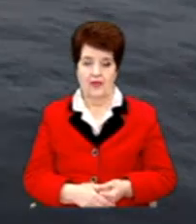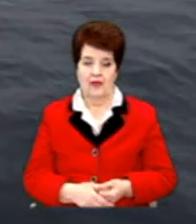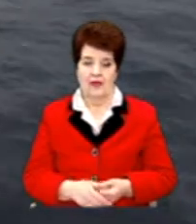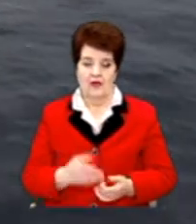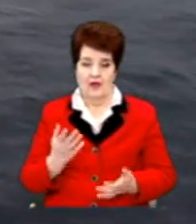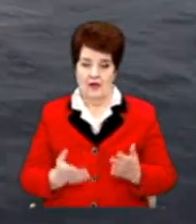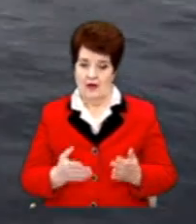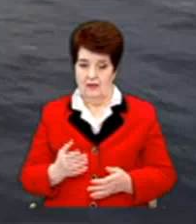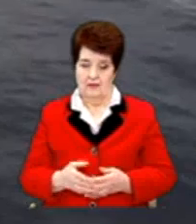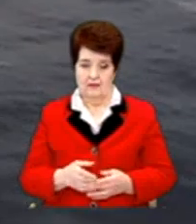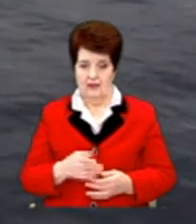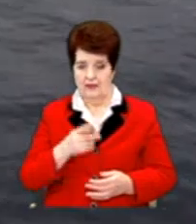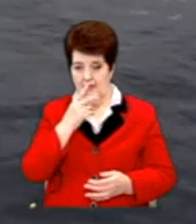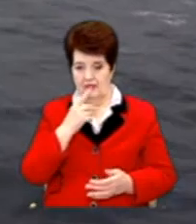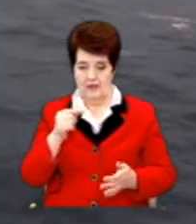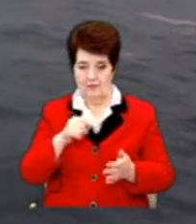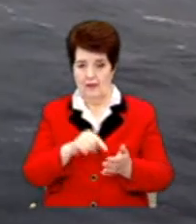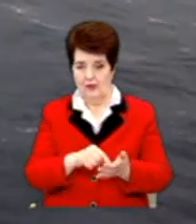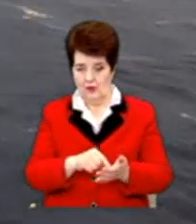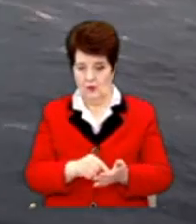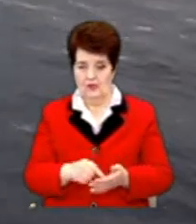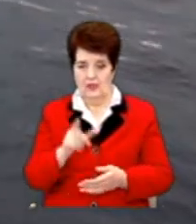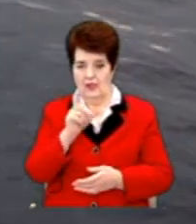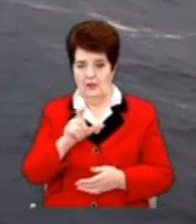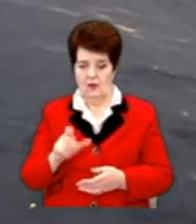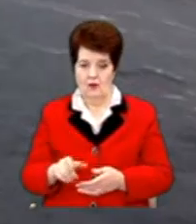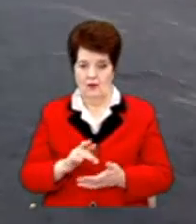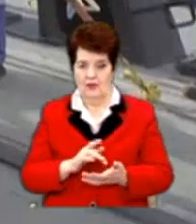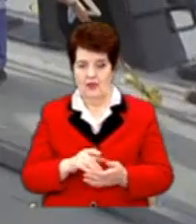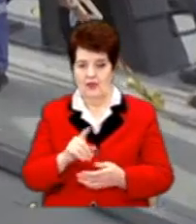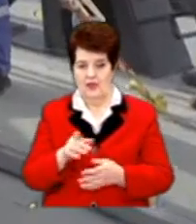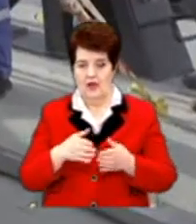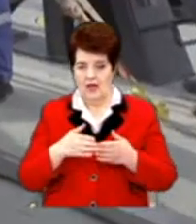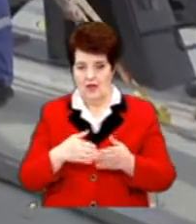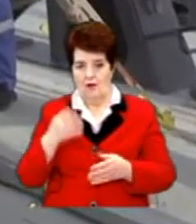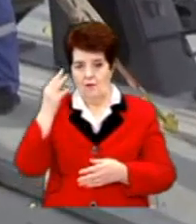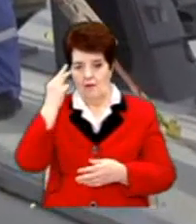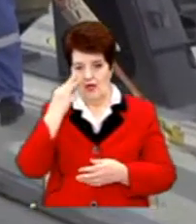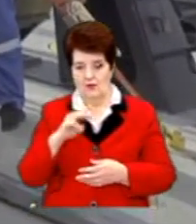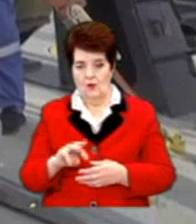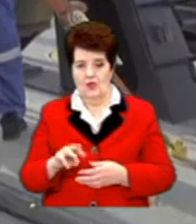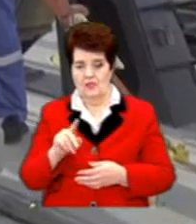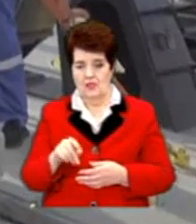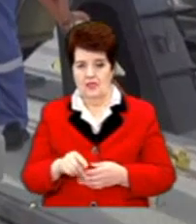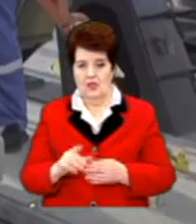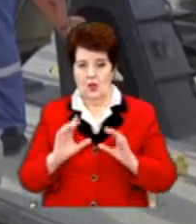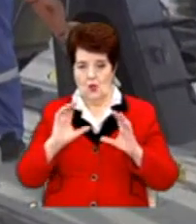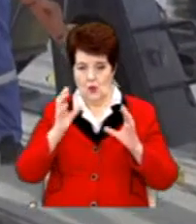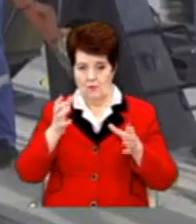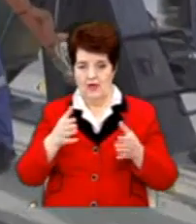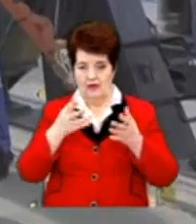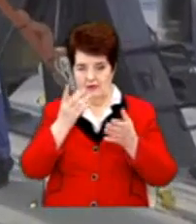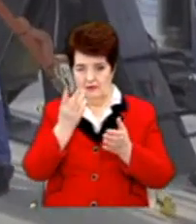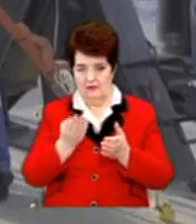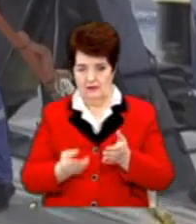pătrundă într-o asemenea lume misterioasă, cercetătorii vor călători la bordul celui mai modern submersibil numit Limiting Factor.